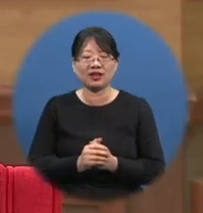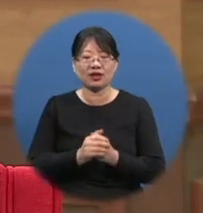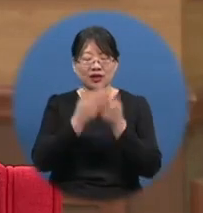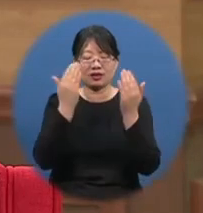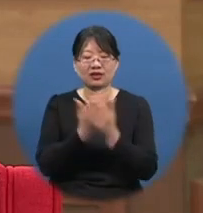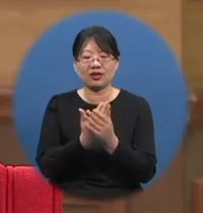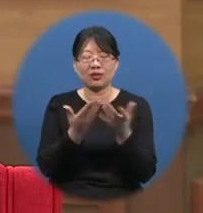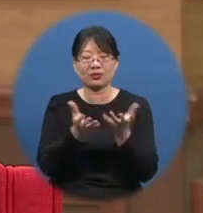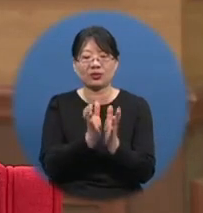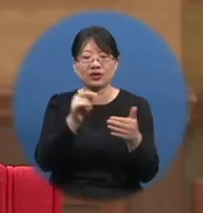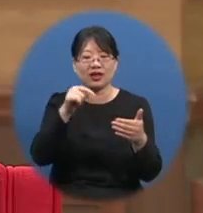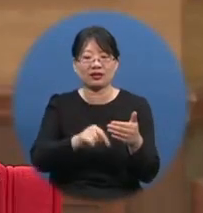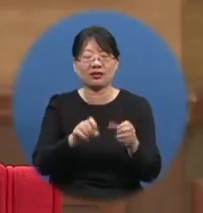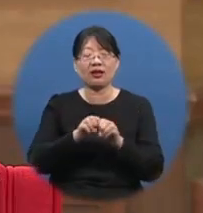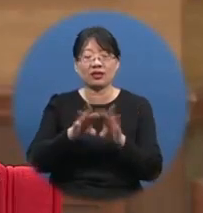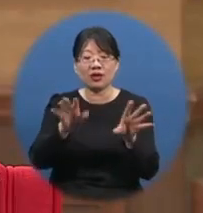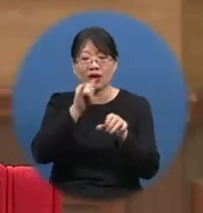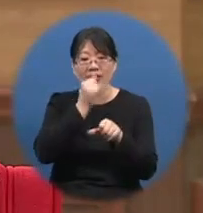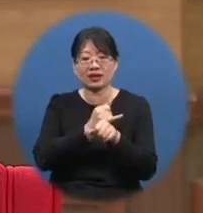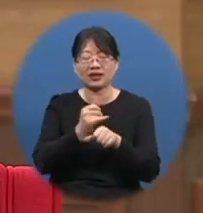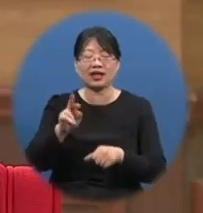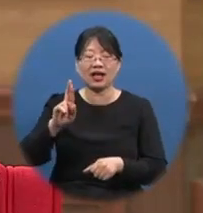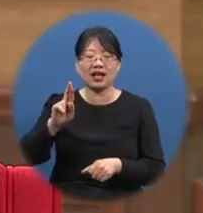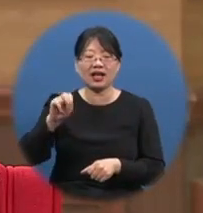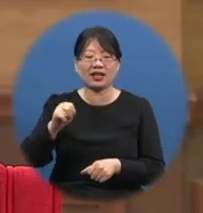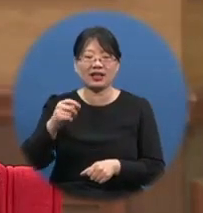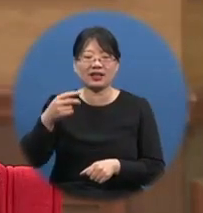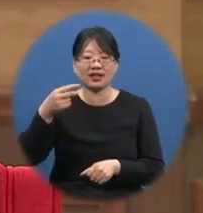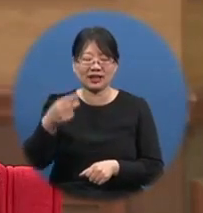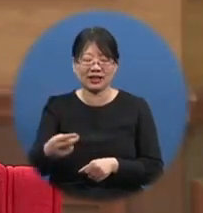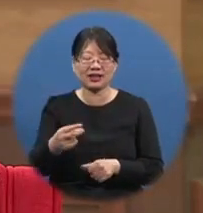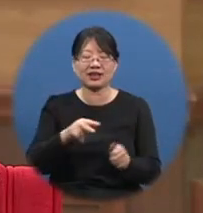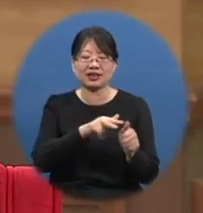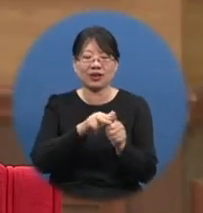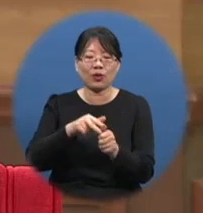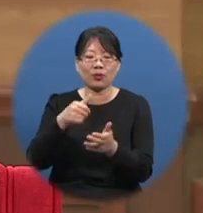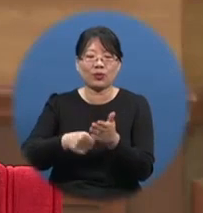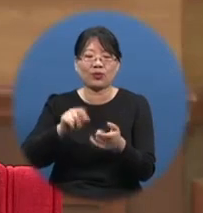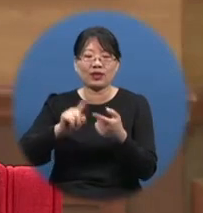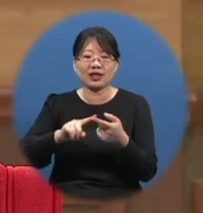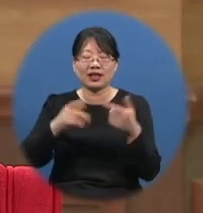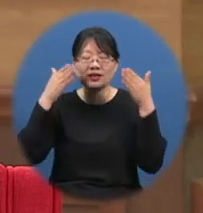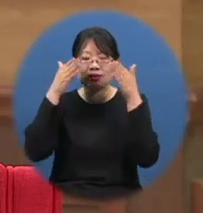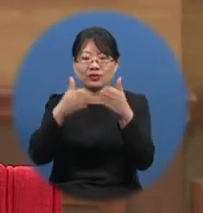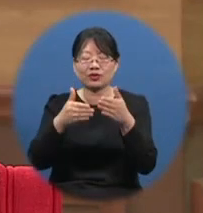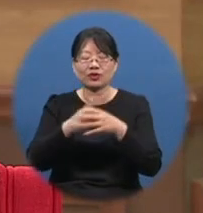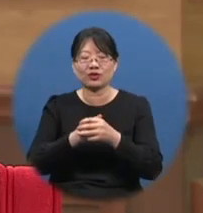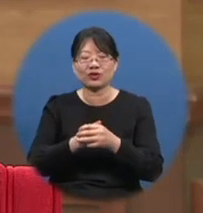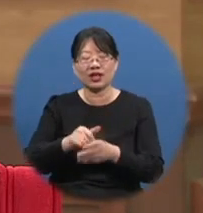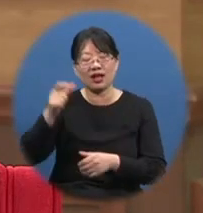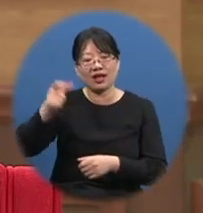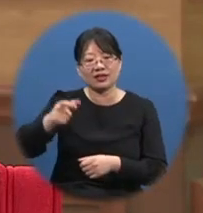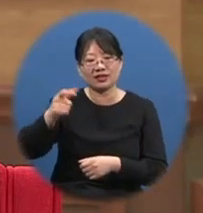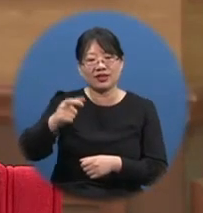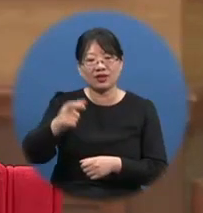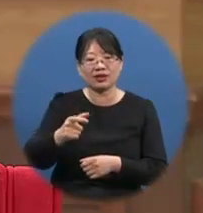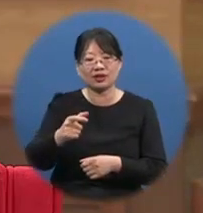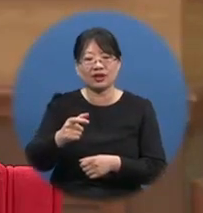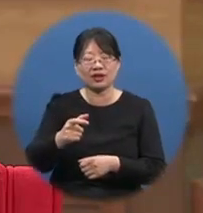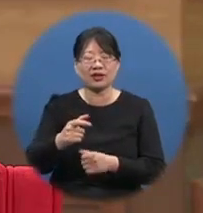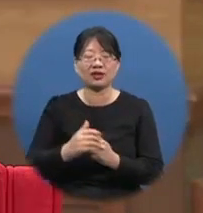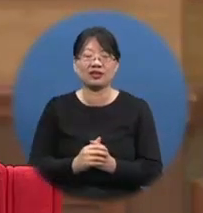전 부처에 이렇게 흩어져 있는 R&D 자원들을 좀 집중적으로 강력한